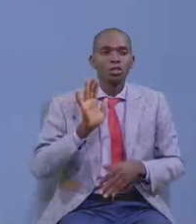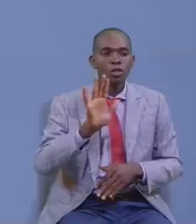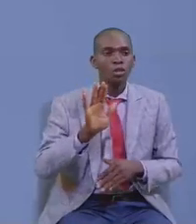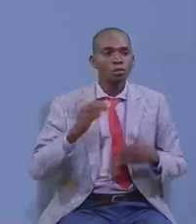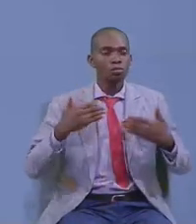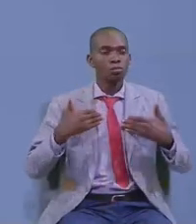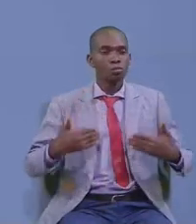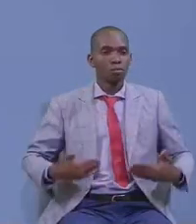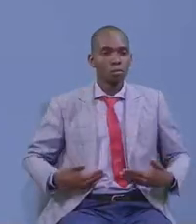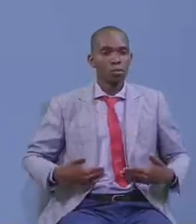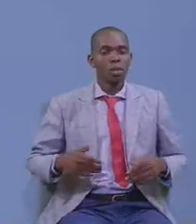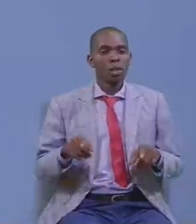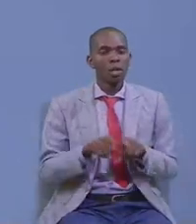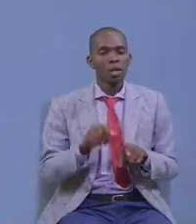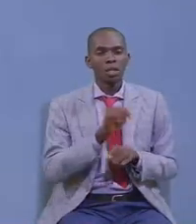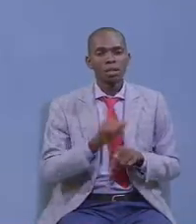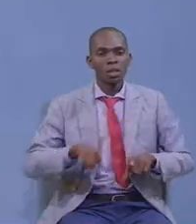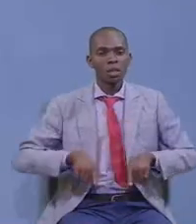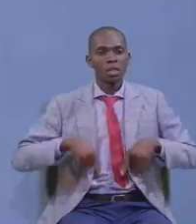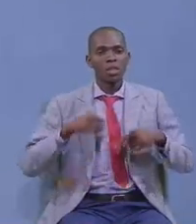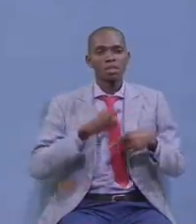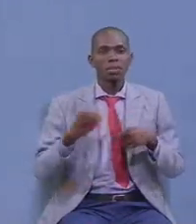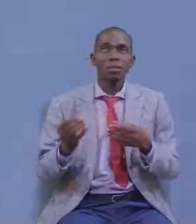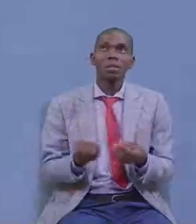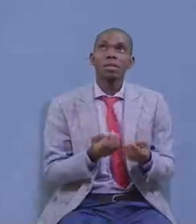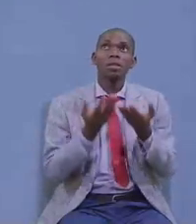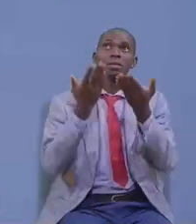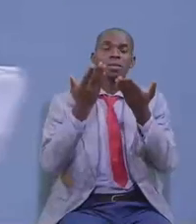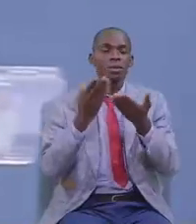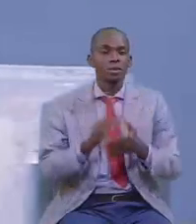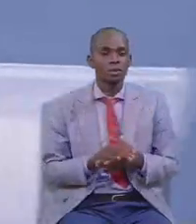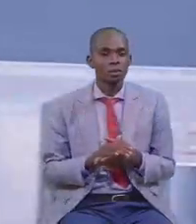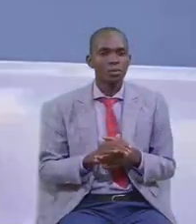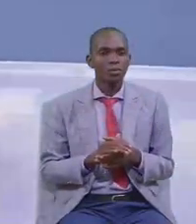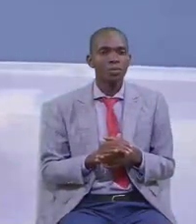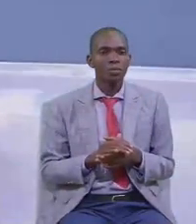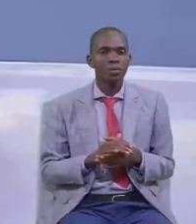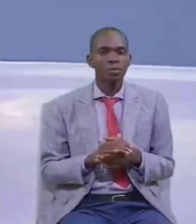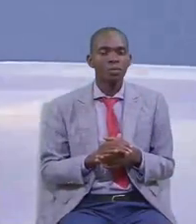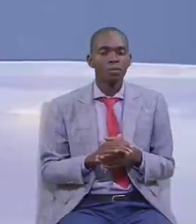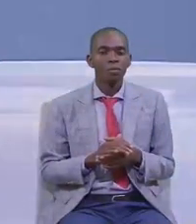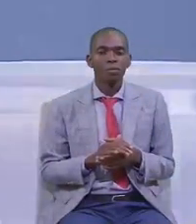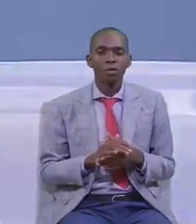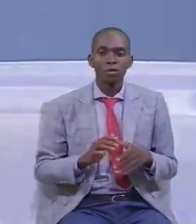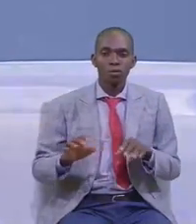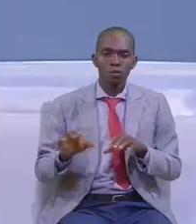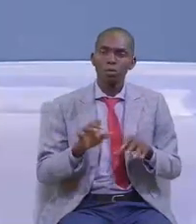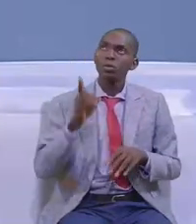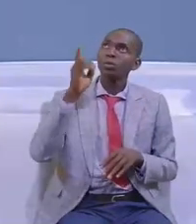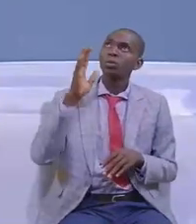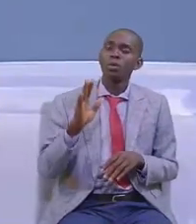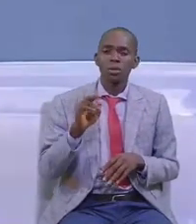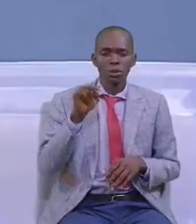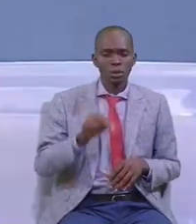à offrir vos corps comme un sacrifice vivant, Est-ce que Dieu a vraiment besoin de